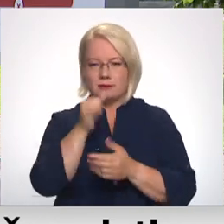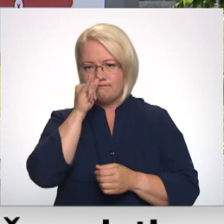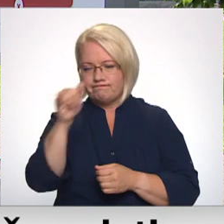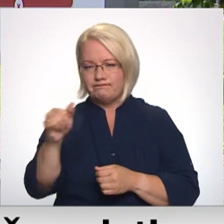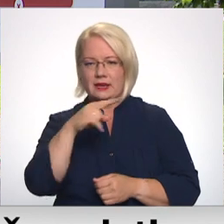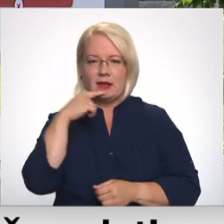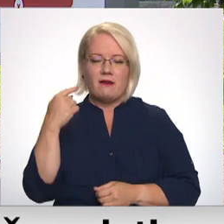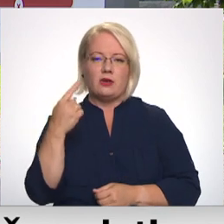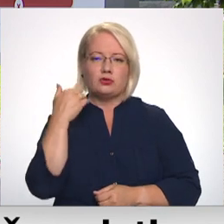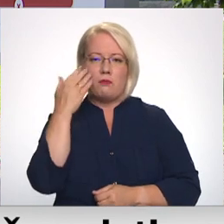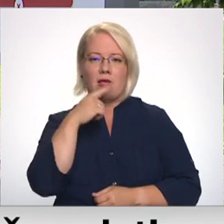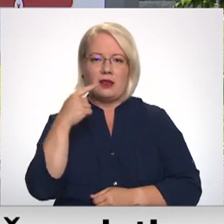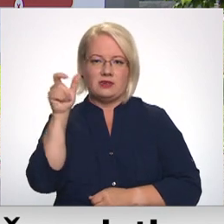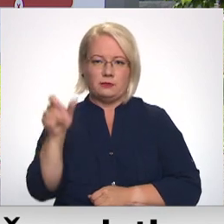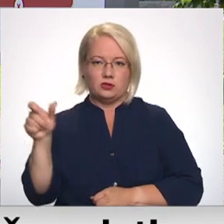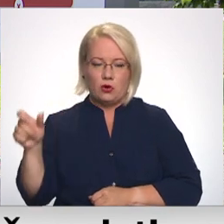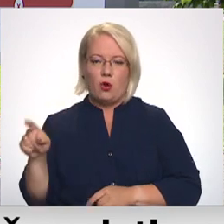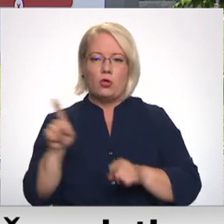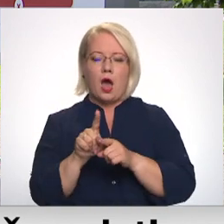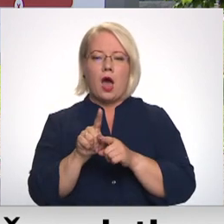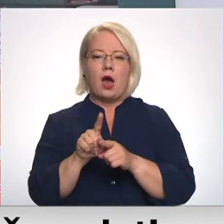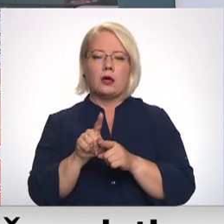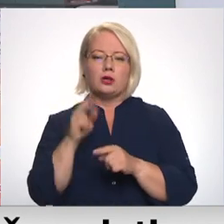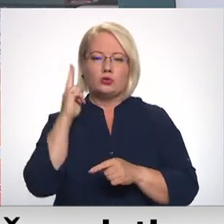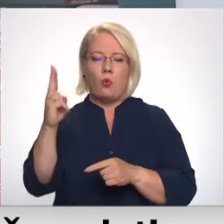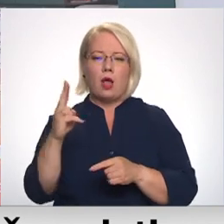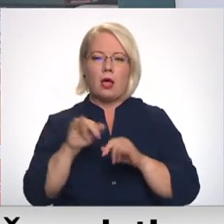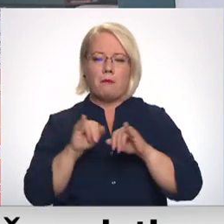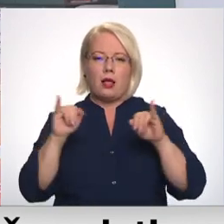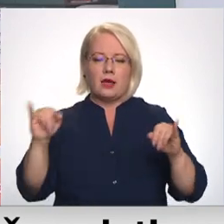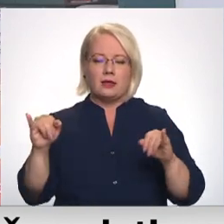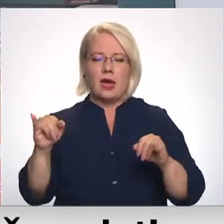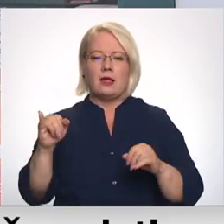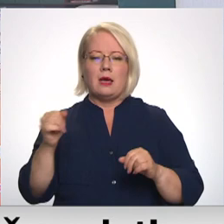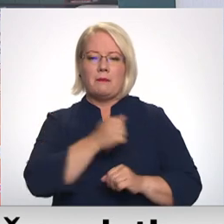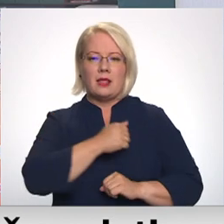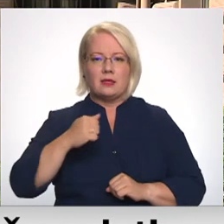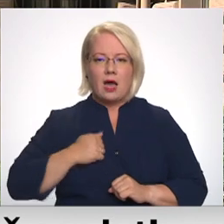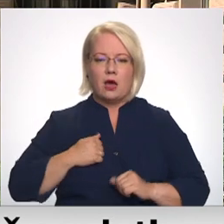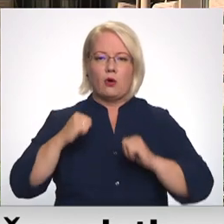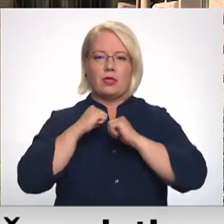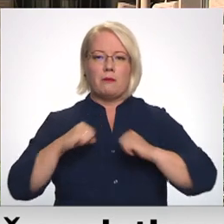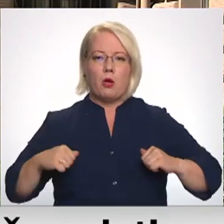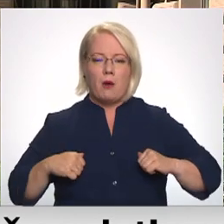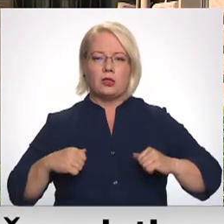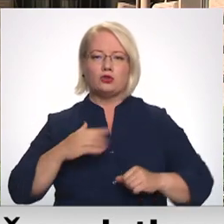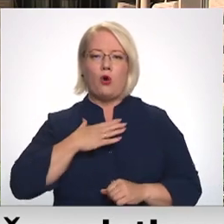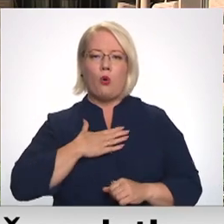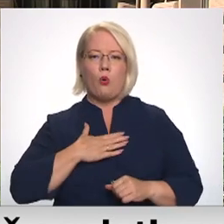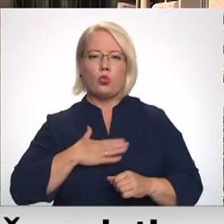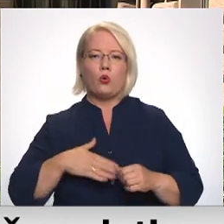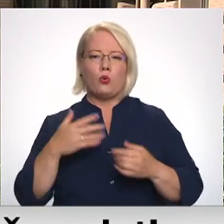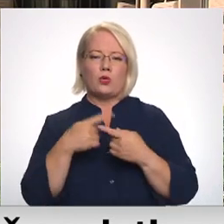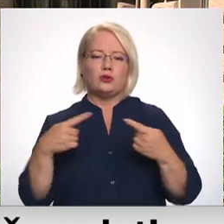Turklāt politiķi mudina palielināt militāro, finansiālo, humāno un diplomatisko atbalstu Ukrainai. Paziņojums tika